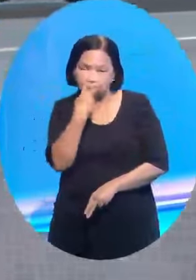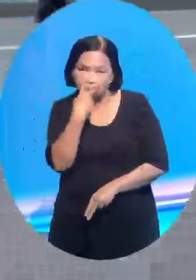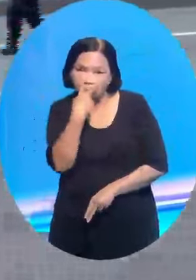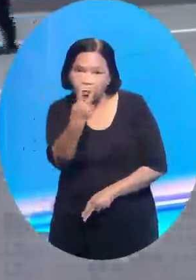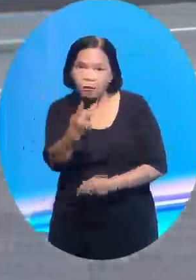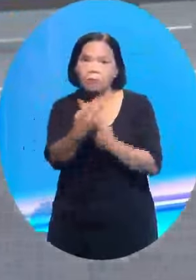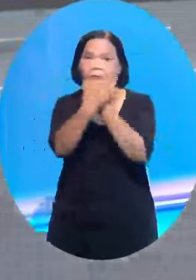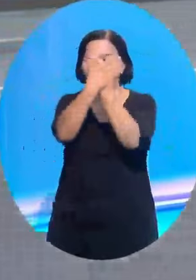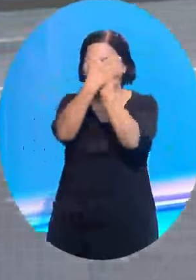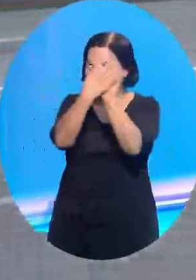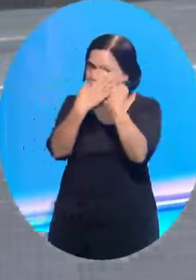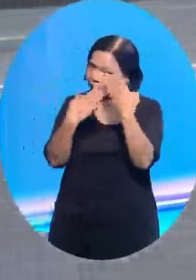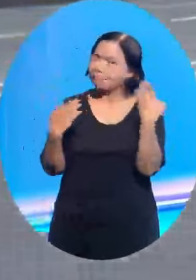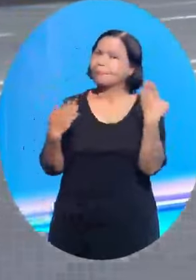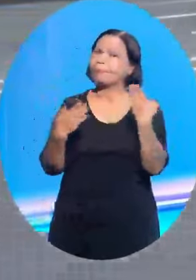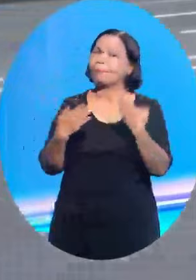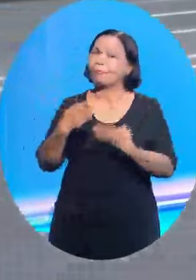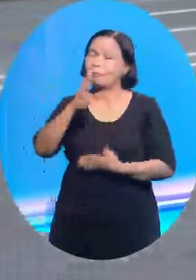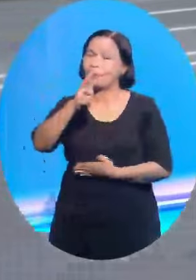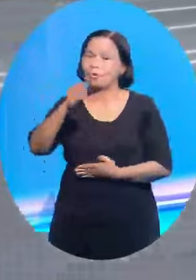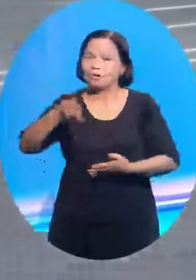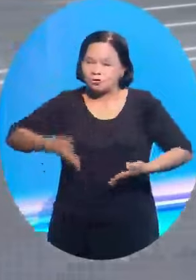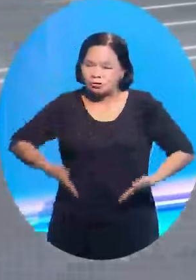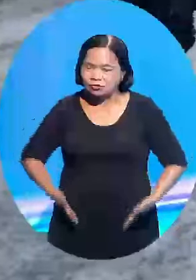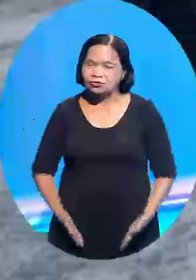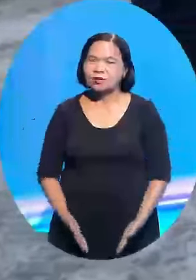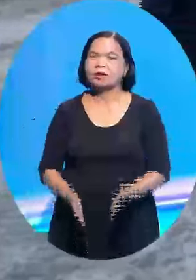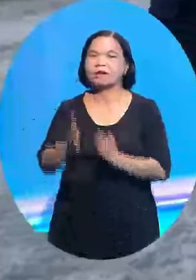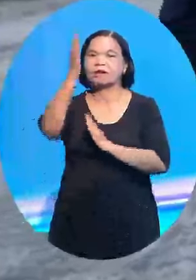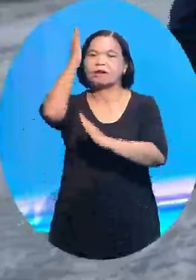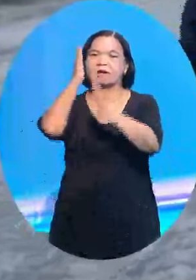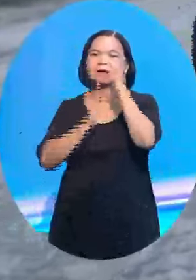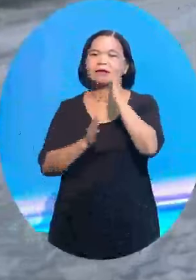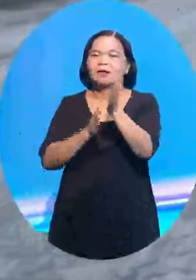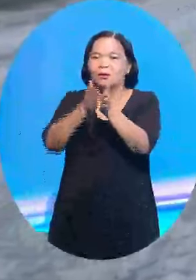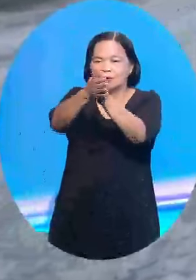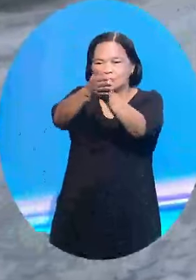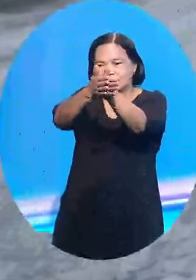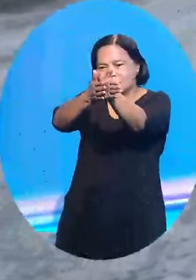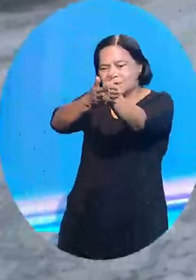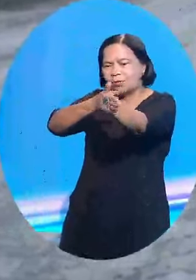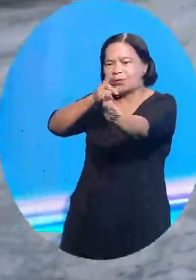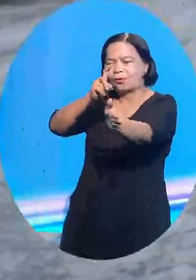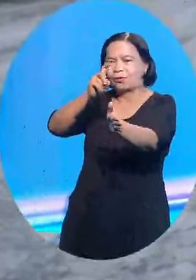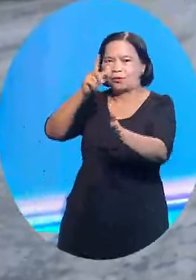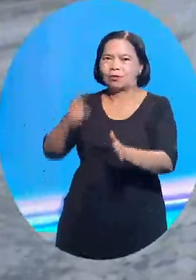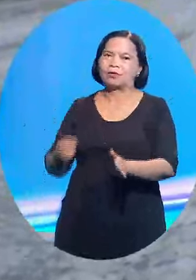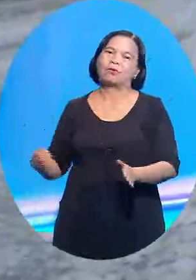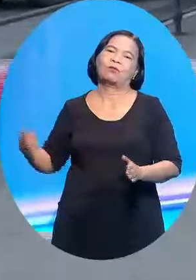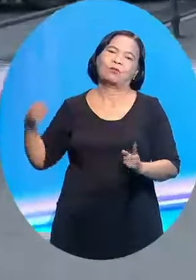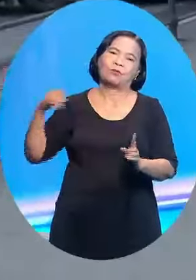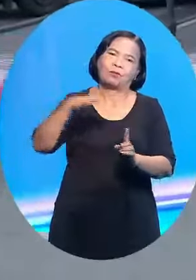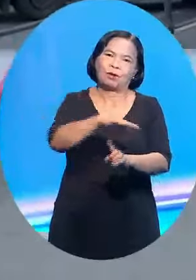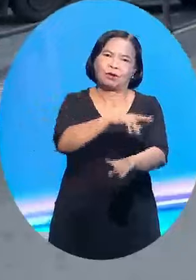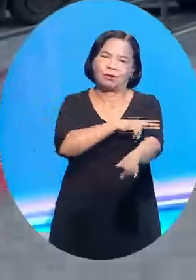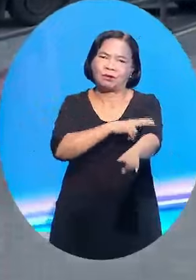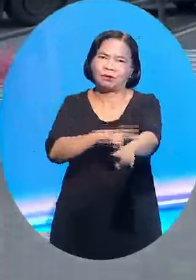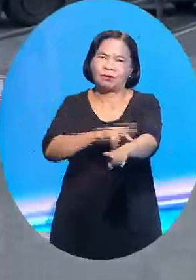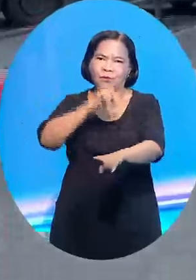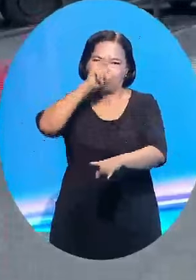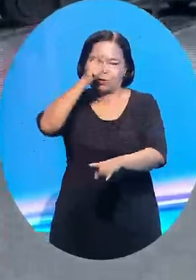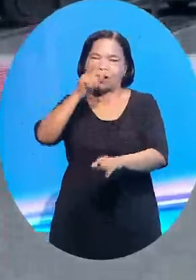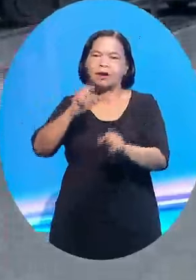hội Telegram. Blogger này sinh ra tại thành phố Makiivka thuộc vùng Donetsk, Ukraine và từng gia nhập lực lượng dân quân thân Nga tại miền